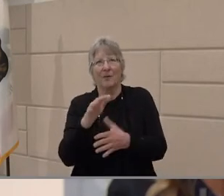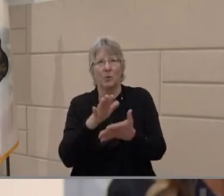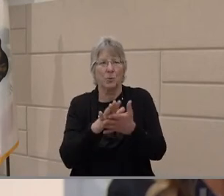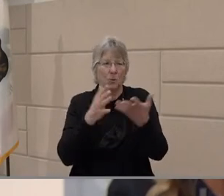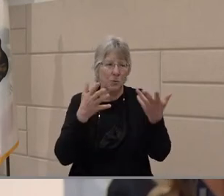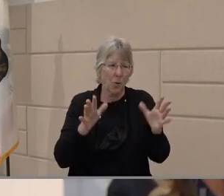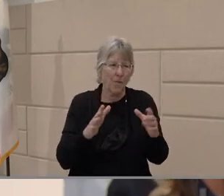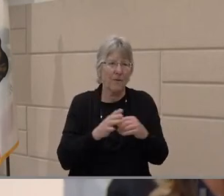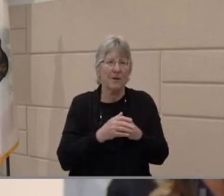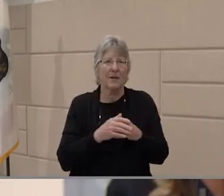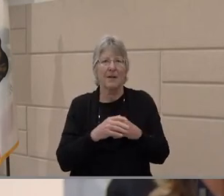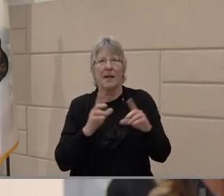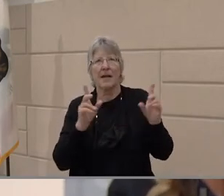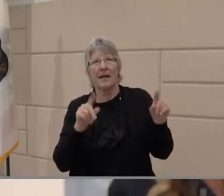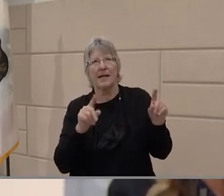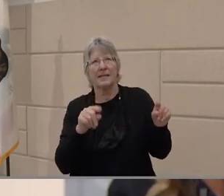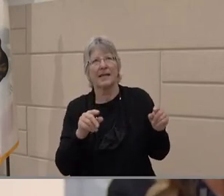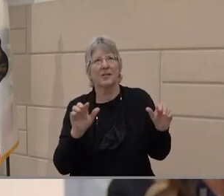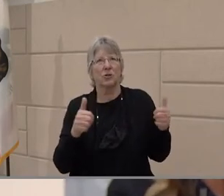านนัดจูบคณี